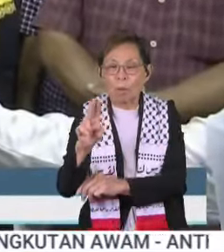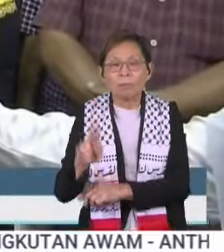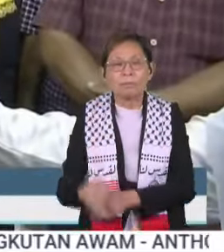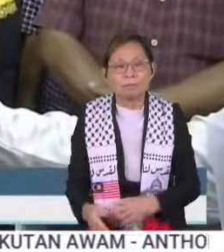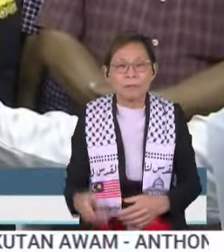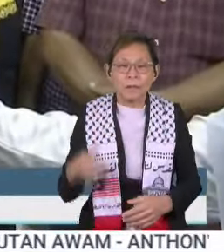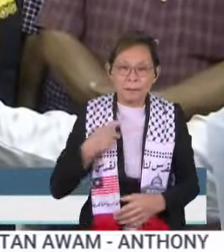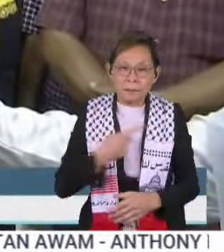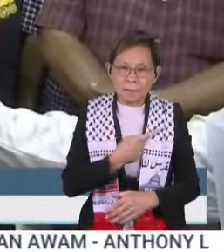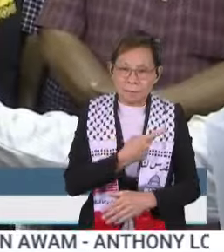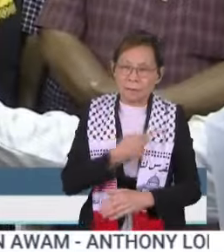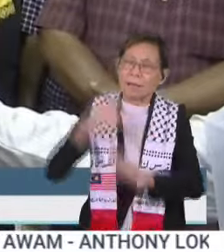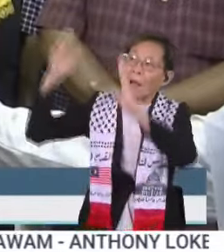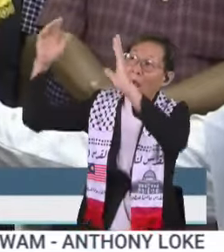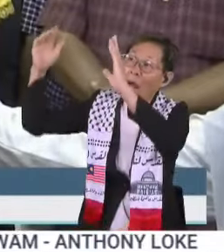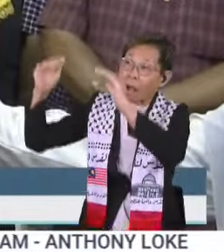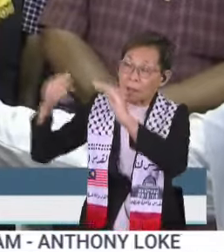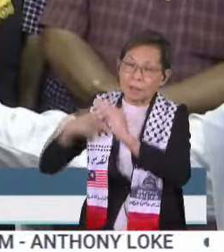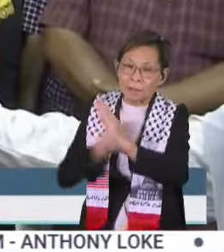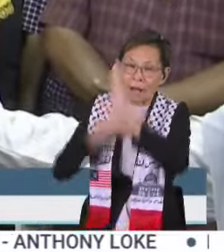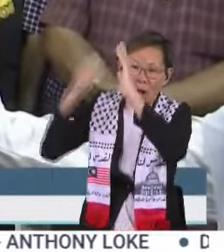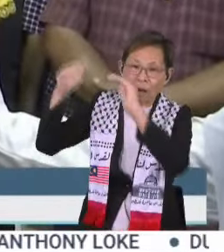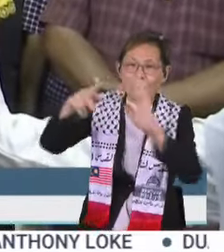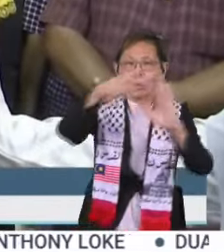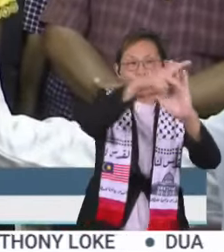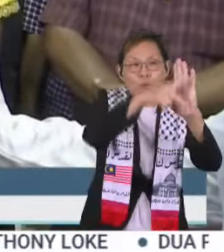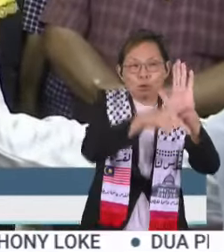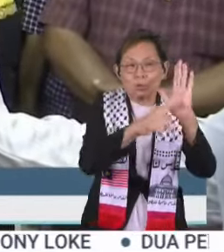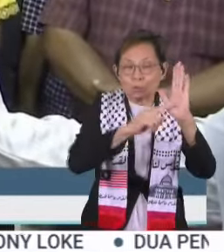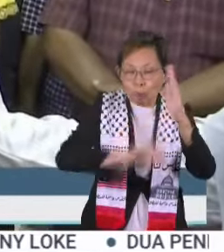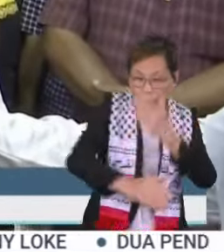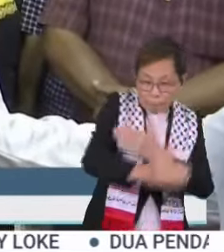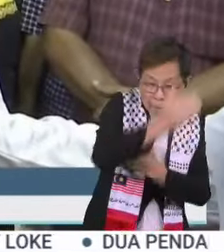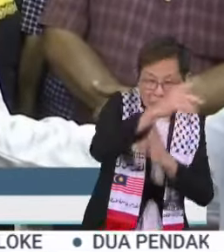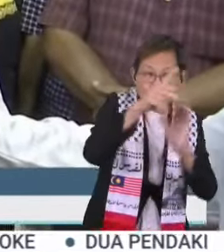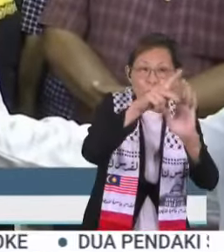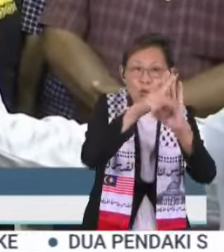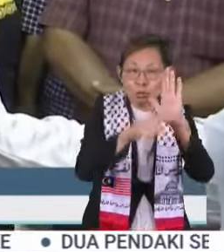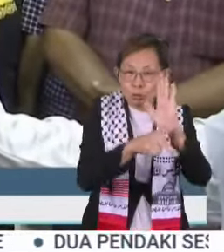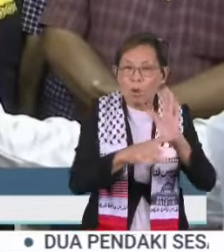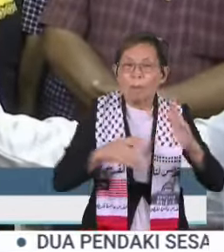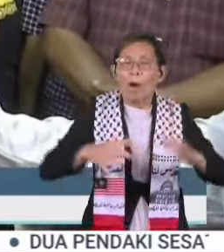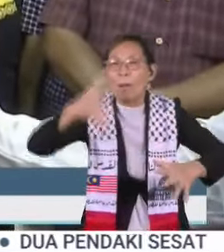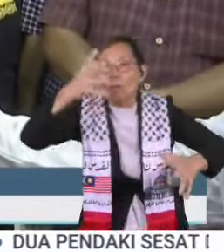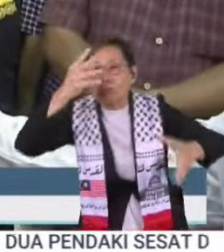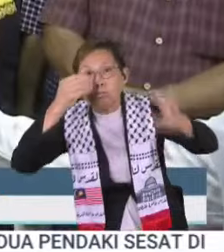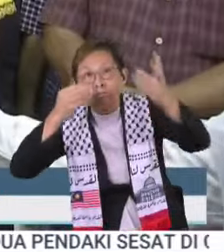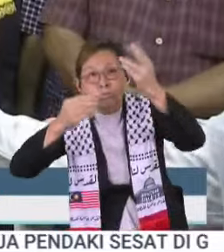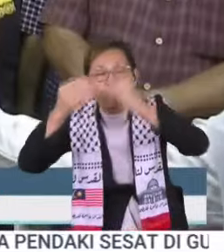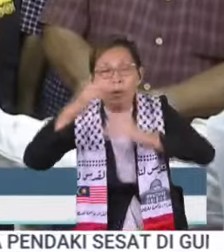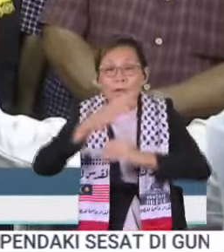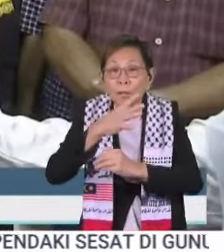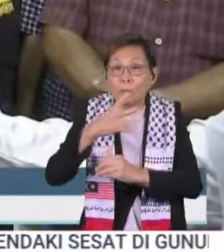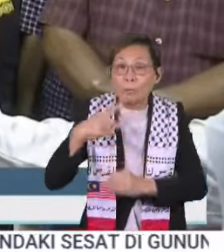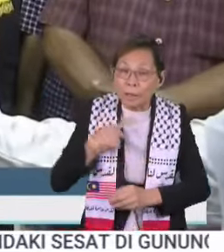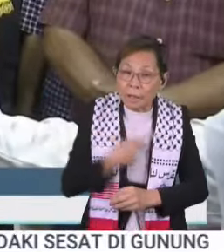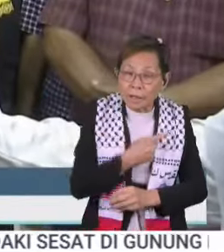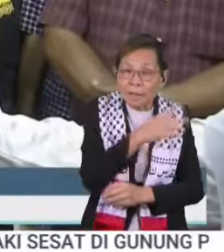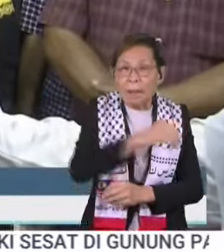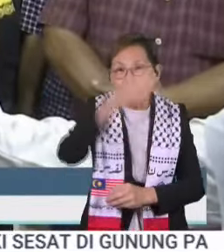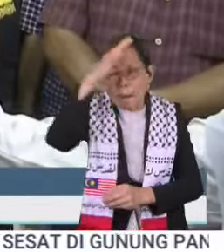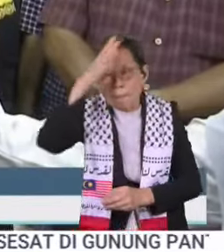kita berharap agar kursus yang ada pada pagi ini akan dapat menimba ilmu kepada ibu-ibu kita dan